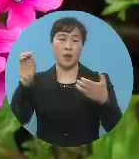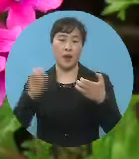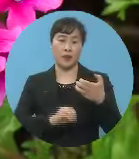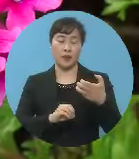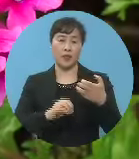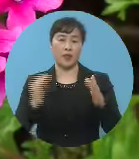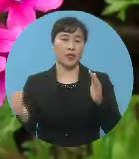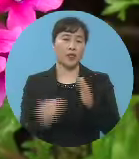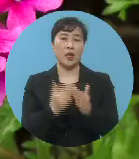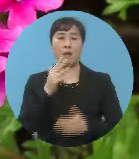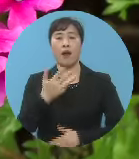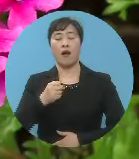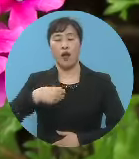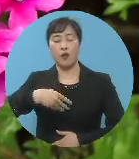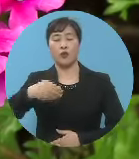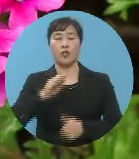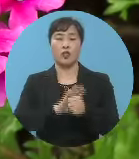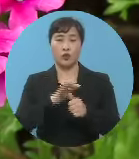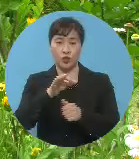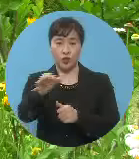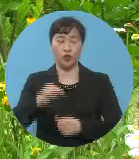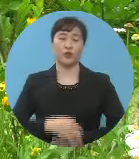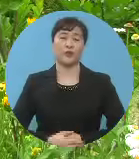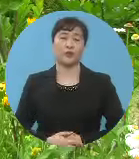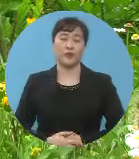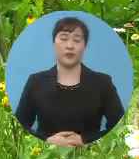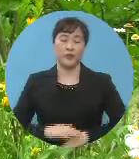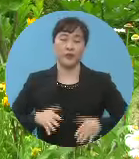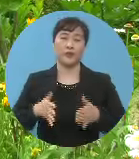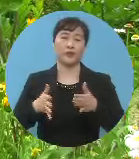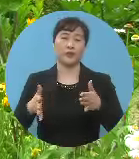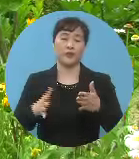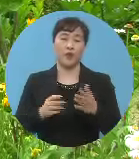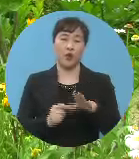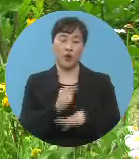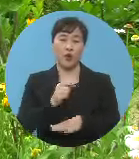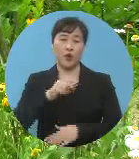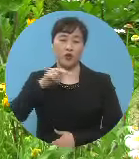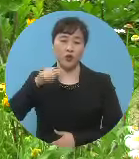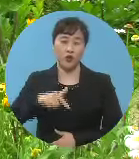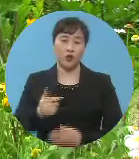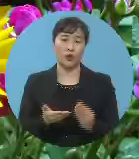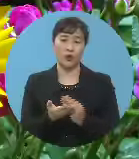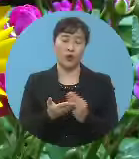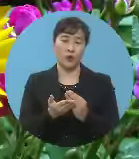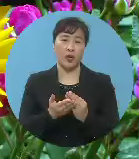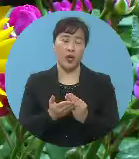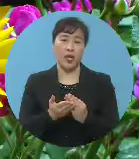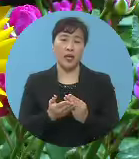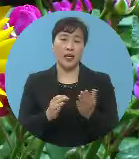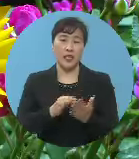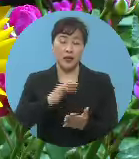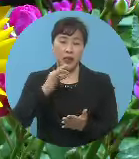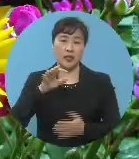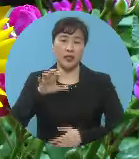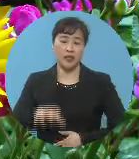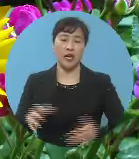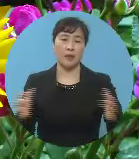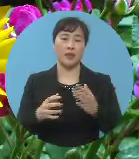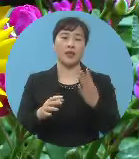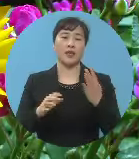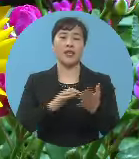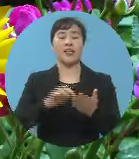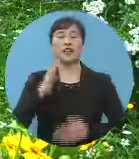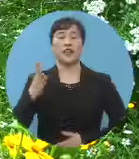최대 8억 원까지 융자 지원합니다. 전라남도는 고흥숙섬과 담양 주화경 등 네 곳의 민간